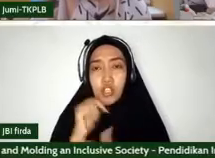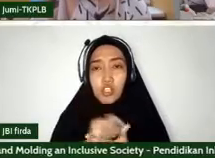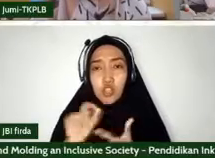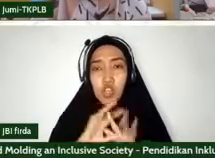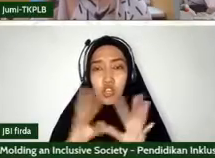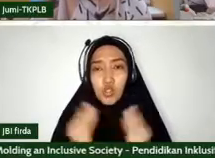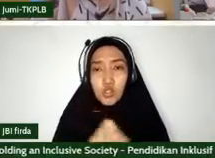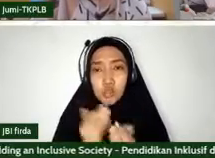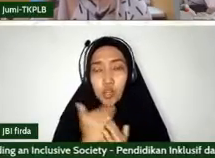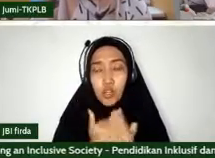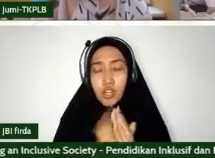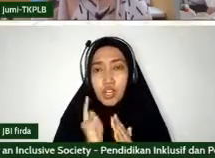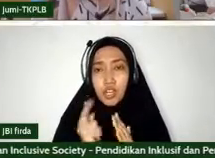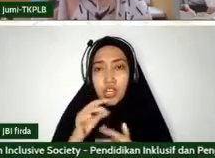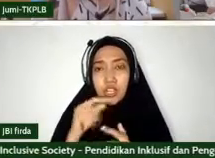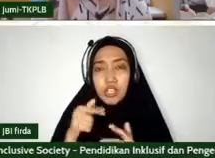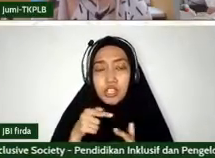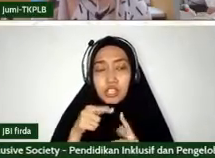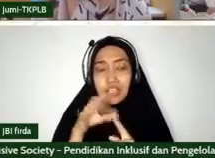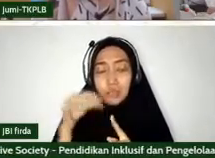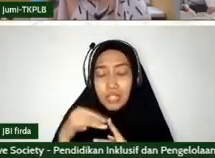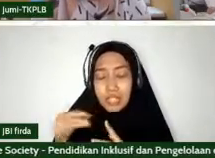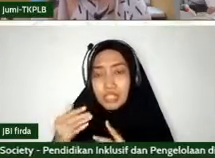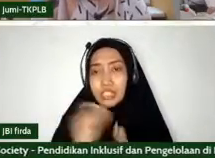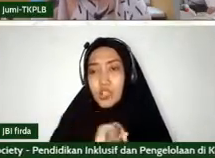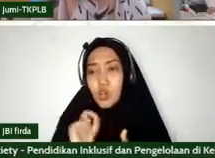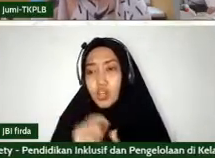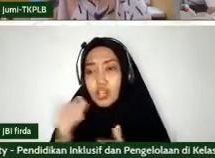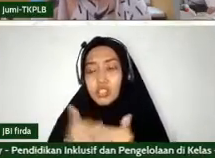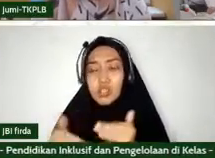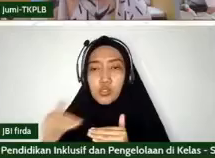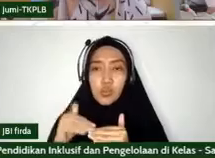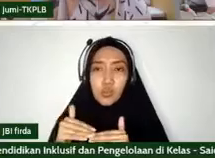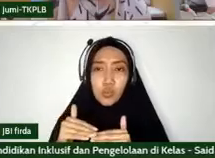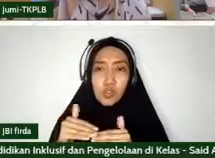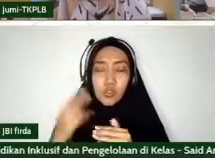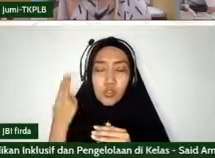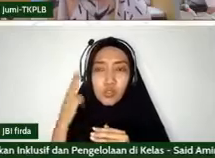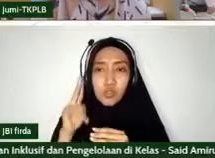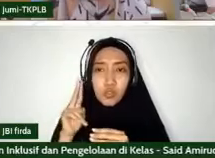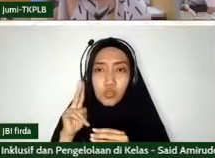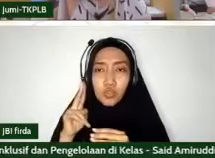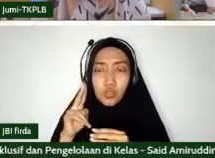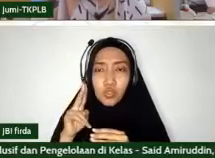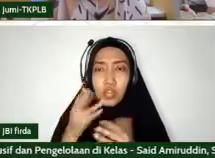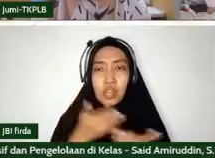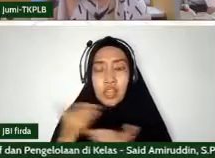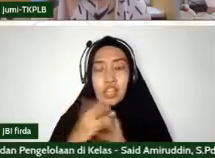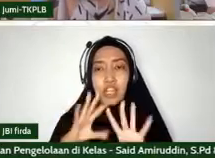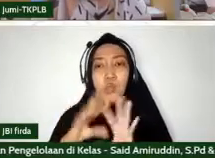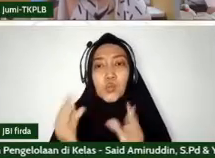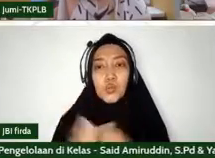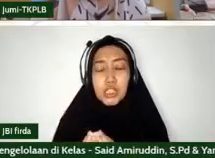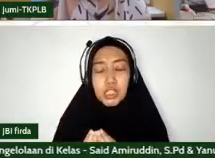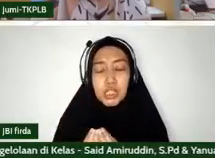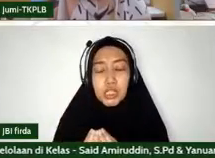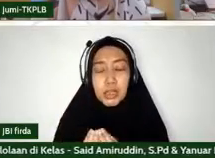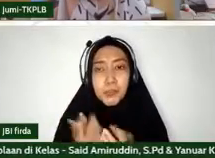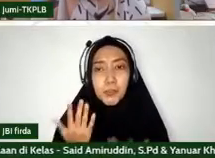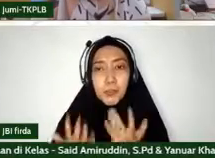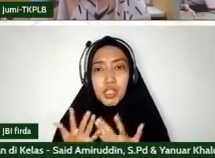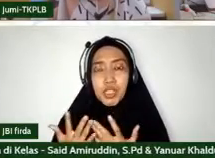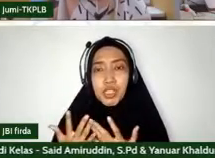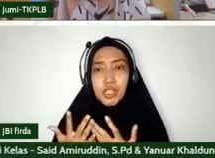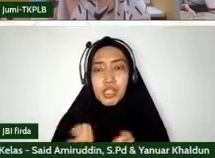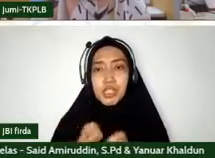peraturan, makanya ditunjuk beberapa sekolah yang sesuai untuk melakukan itu layanan inklusinya. Mungkin termasuk adanya